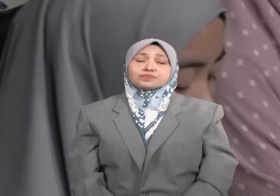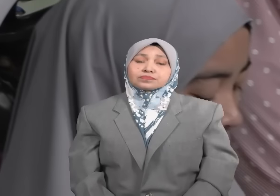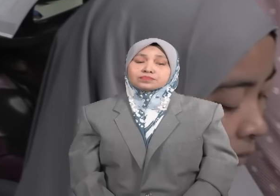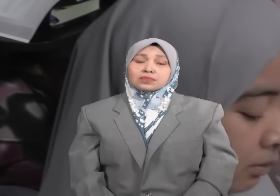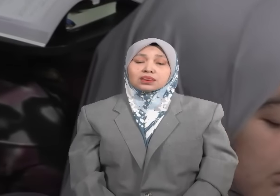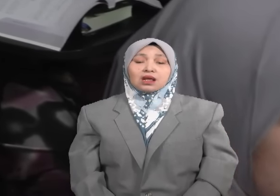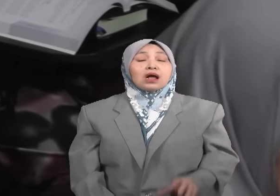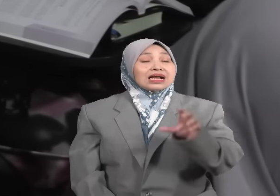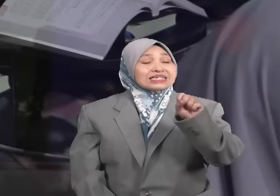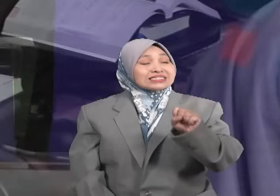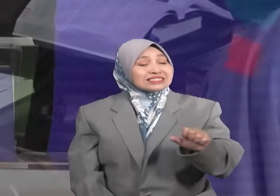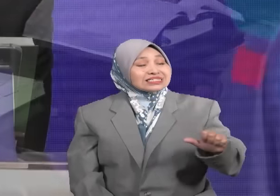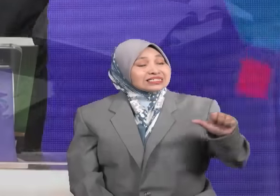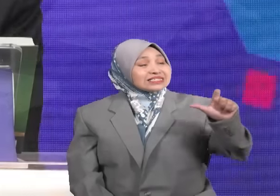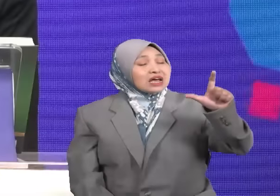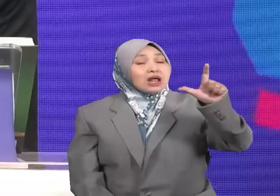بَيِّنَةٍ سَلْ بَنِي